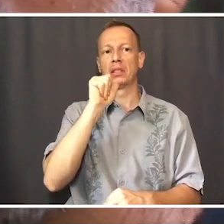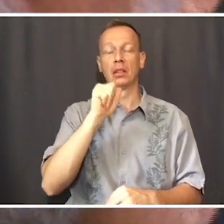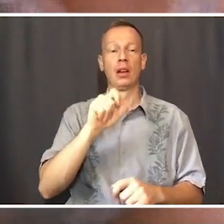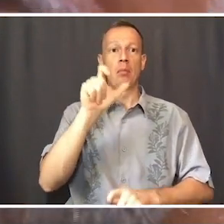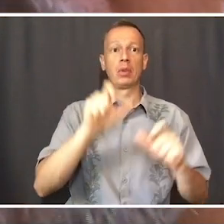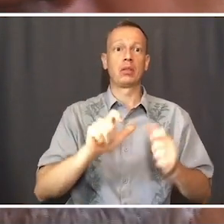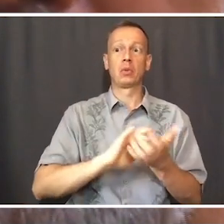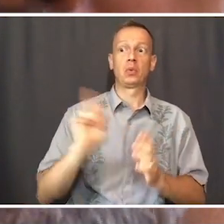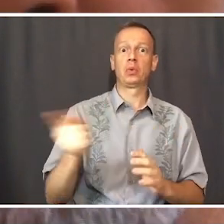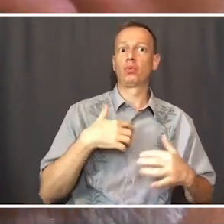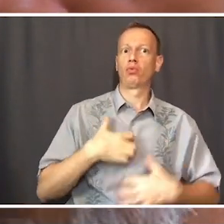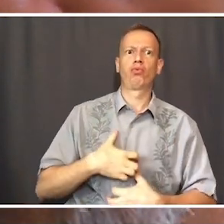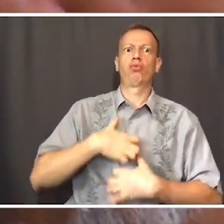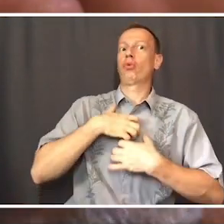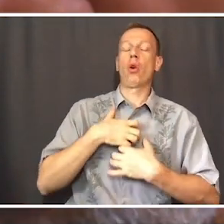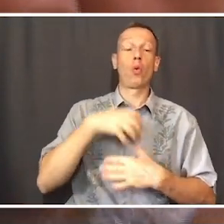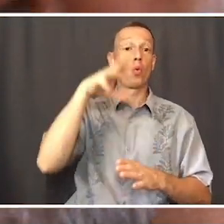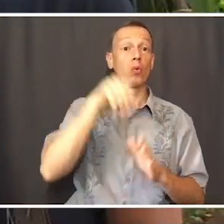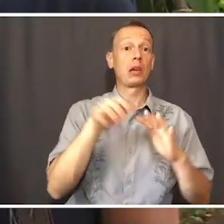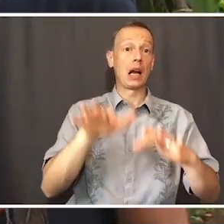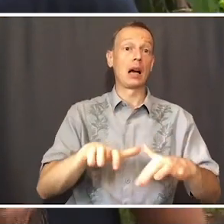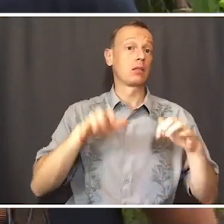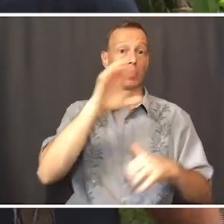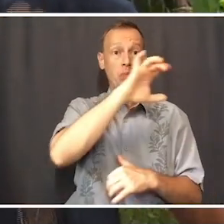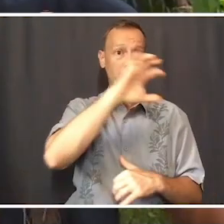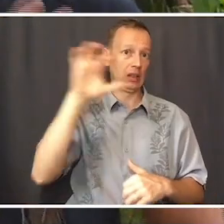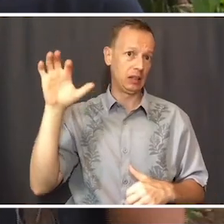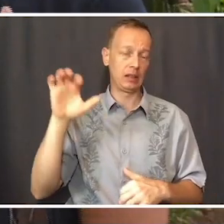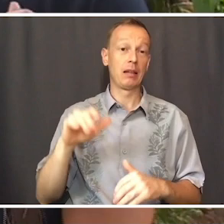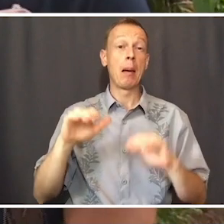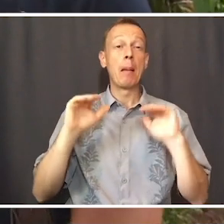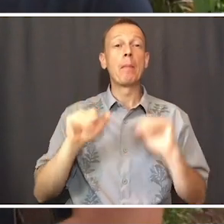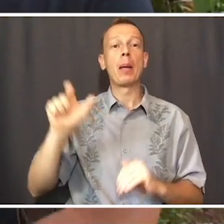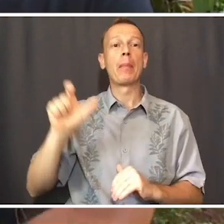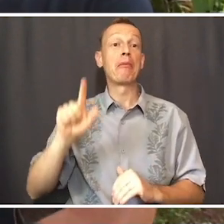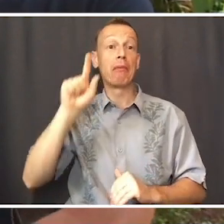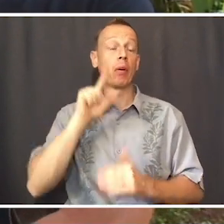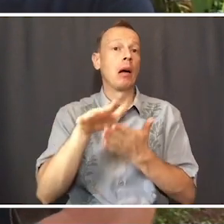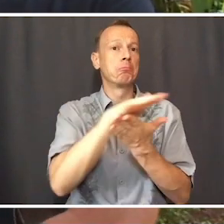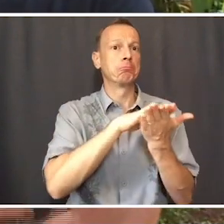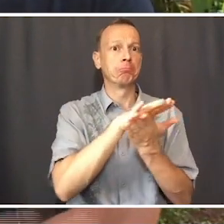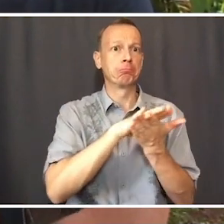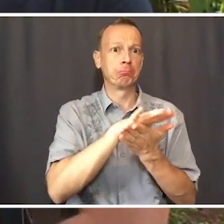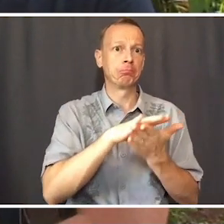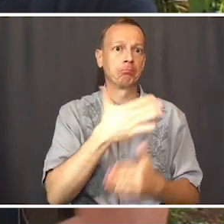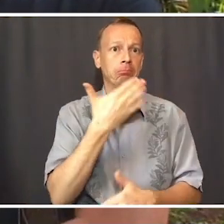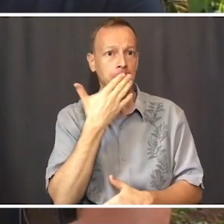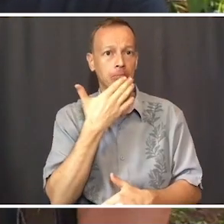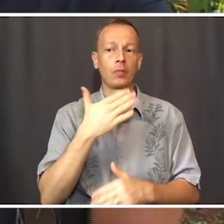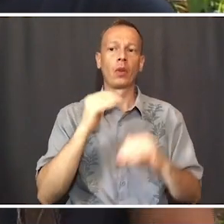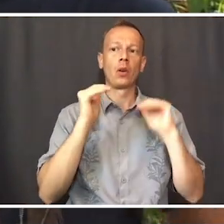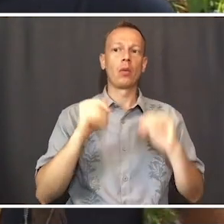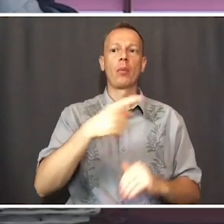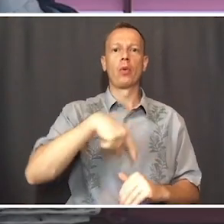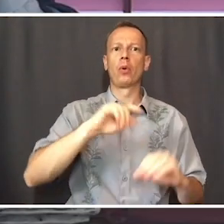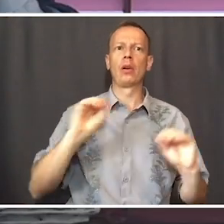partie de la population jusqu'à l'Assemblée de la Polynésie. Malgré les excuses publiques de l'intéressé, les réactions ne se sont pas faites